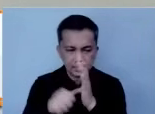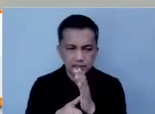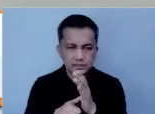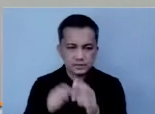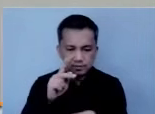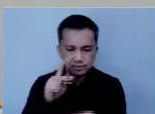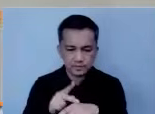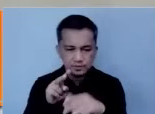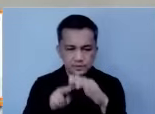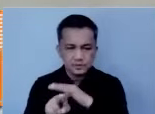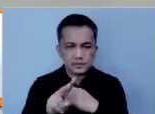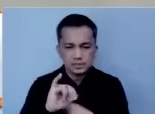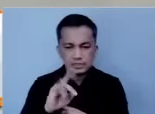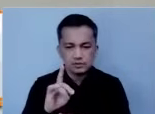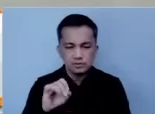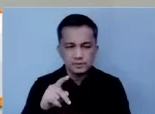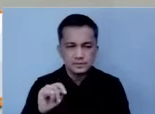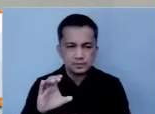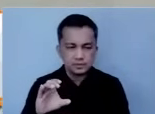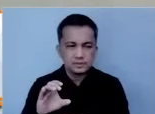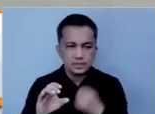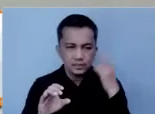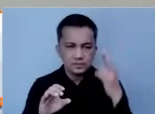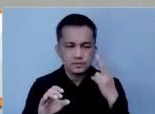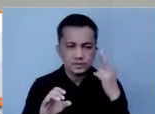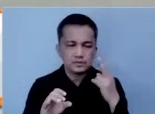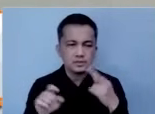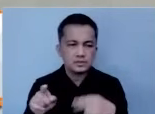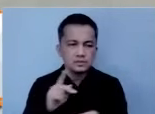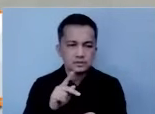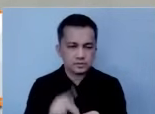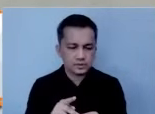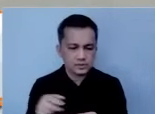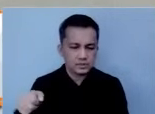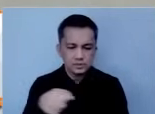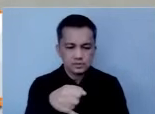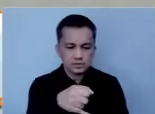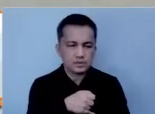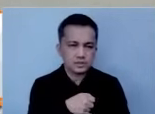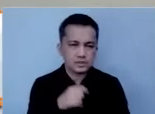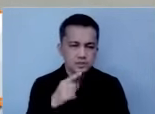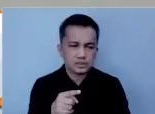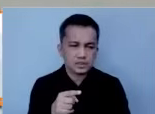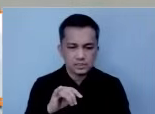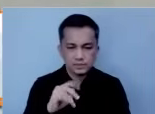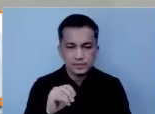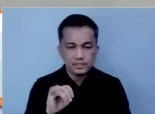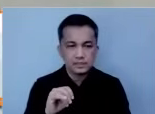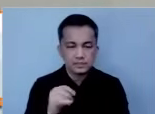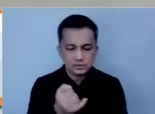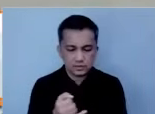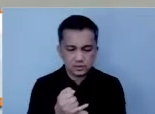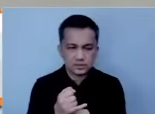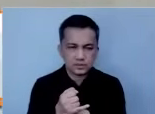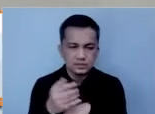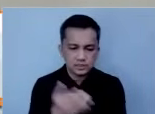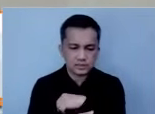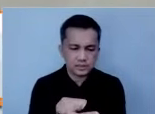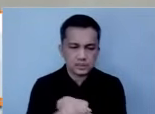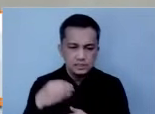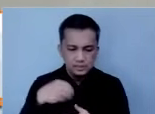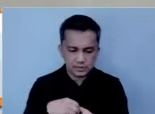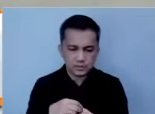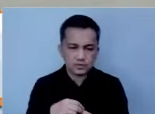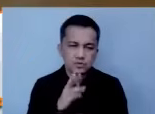the Indo-Pacific. The reason is that the Philippine territory as an archipelagic state, our internal water, you know, our